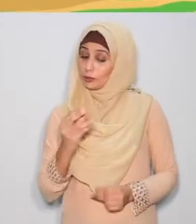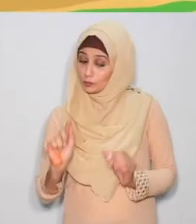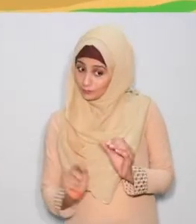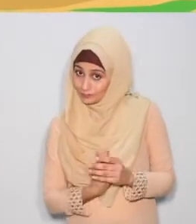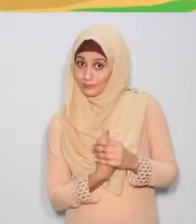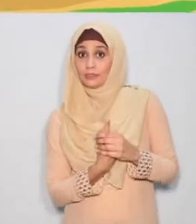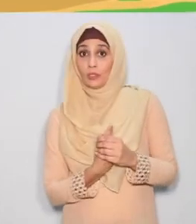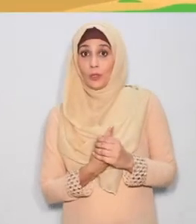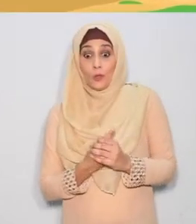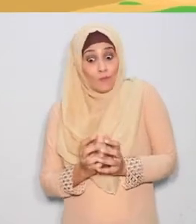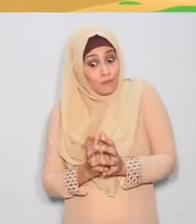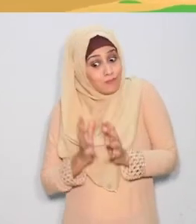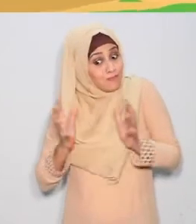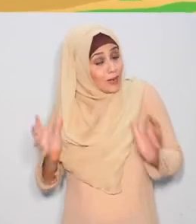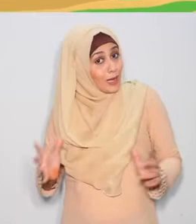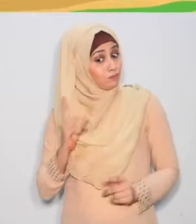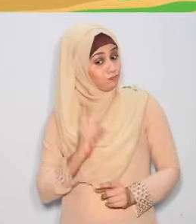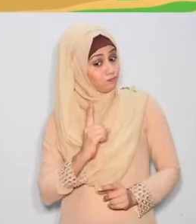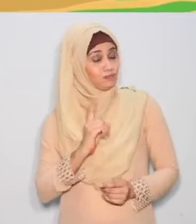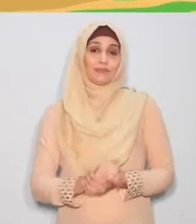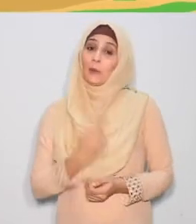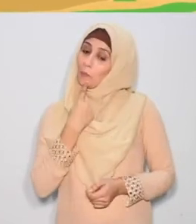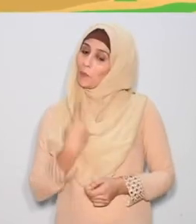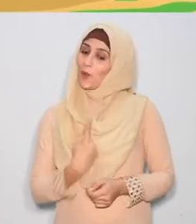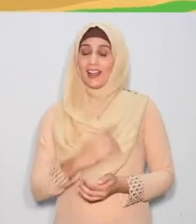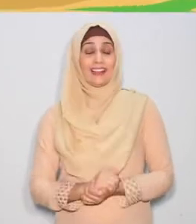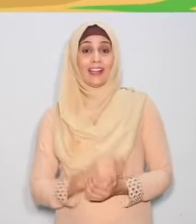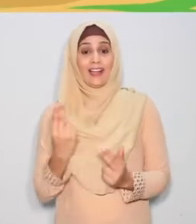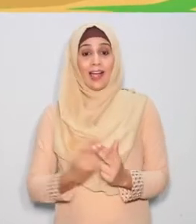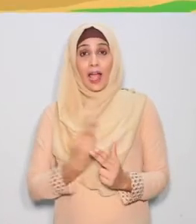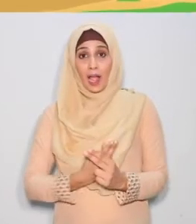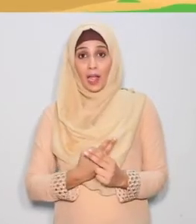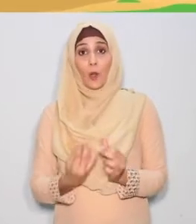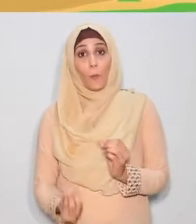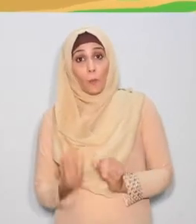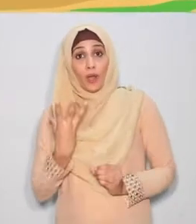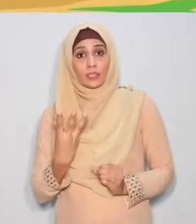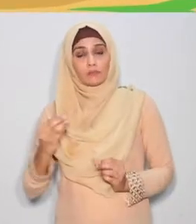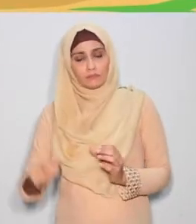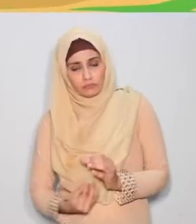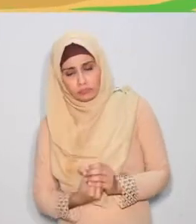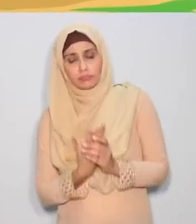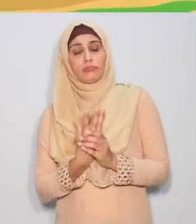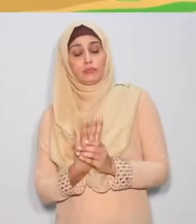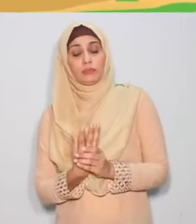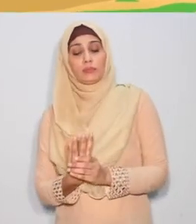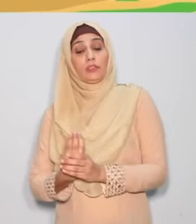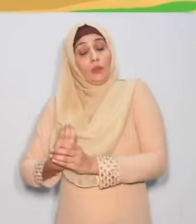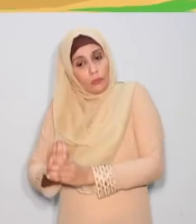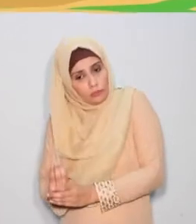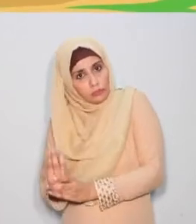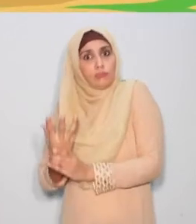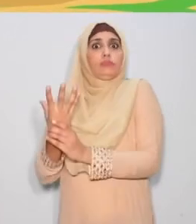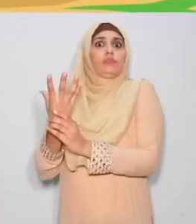जल्दी उगो और बड़े उगो, उसने कहा। आलू का पौधा बढ़ता गया और